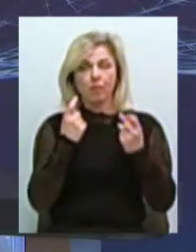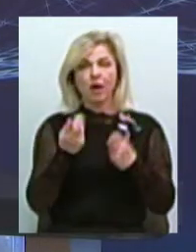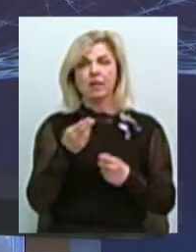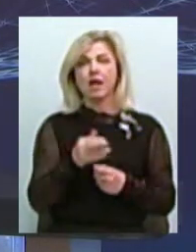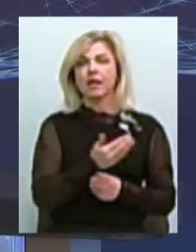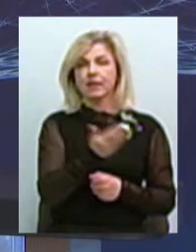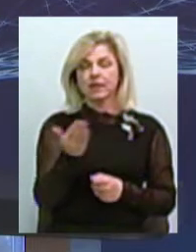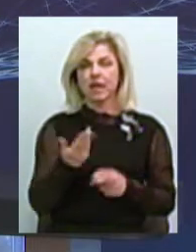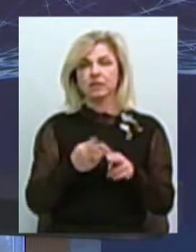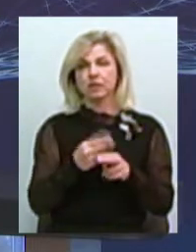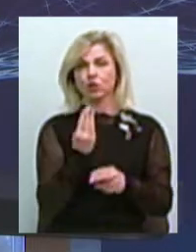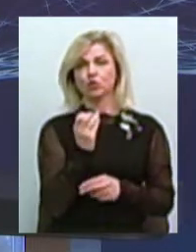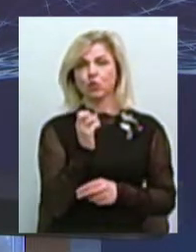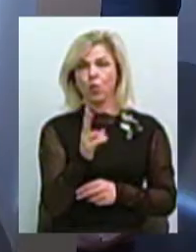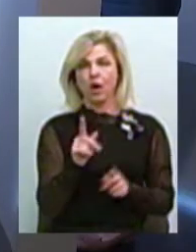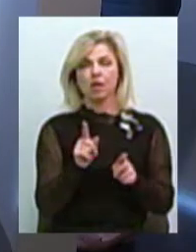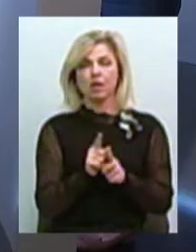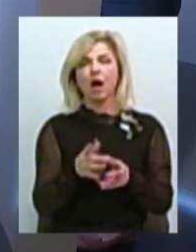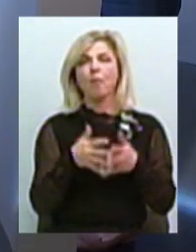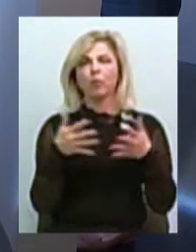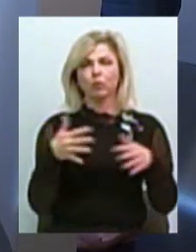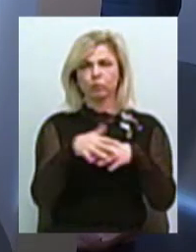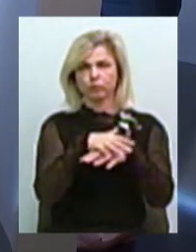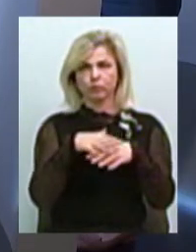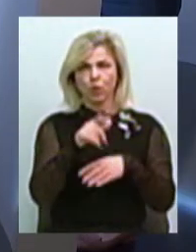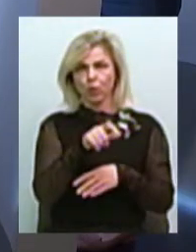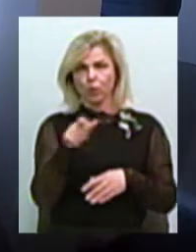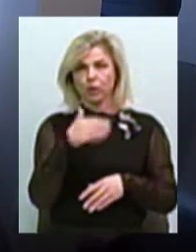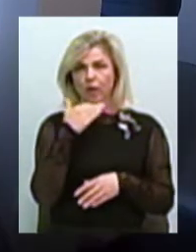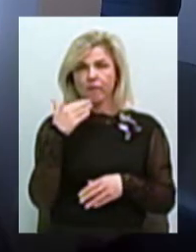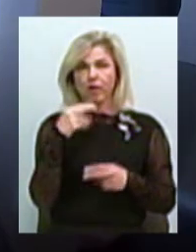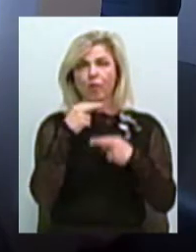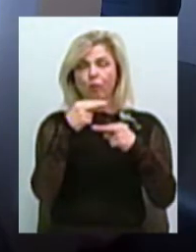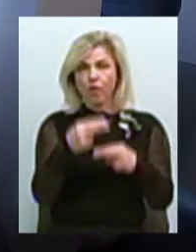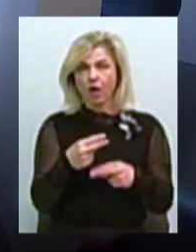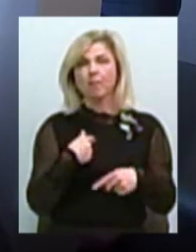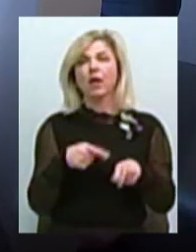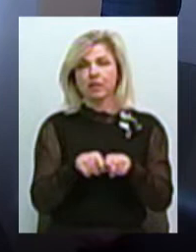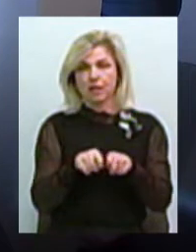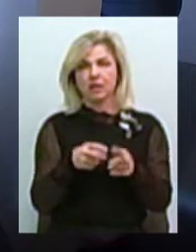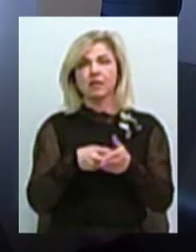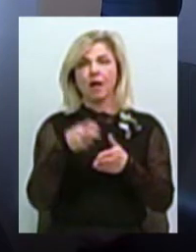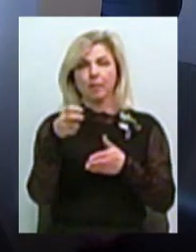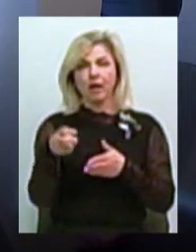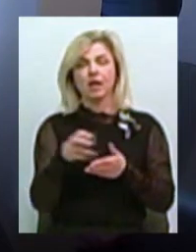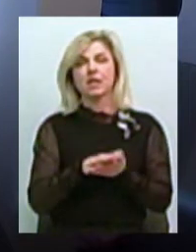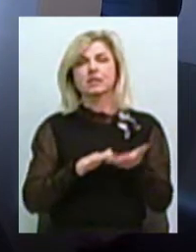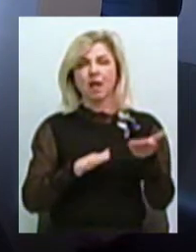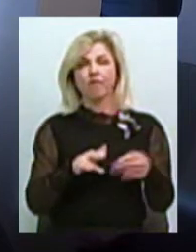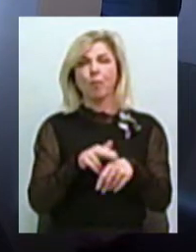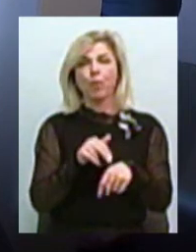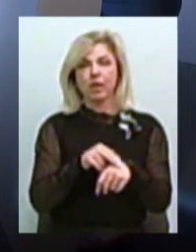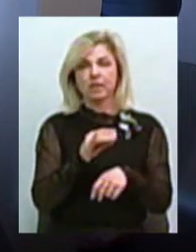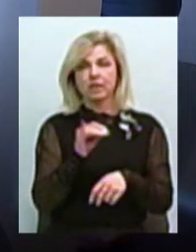це якийсь шок, що така велика кількість людей звернула на це увагу. Ми так само направили заяву до поліції,